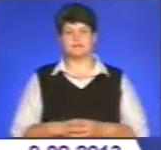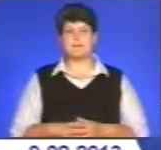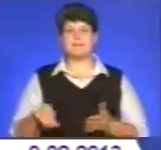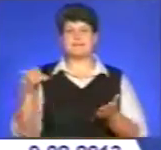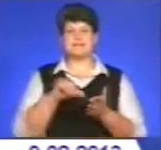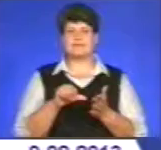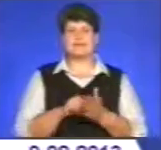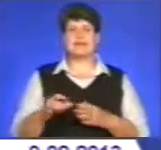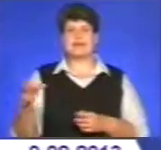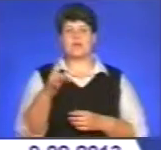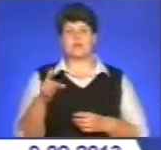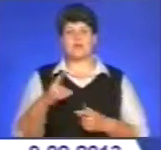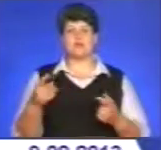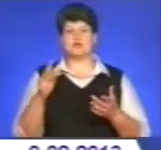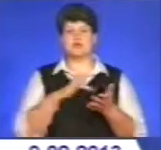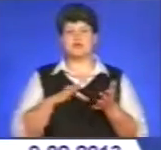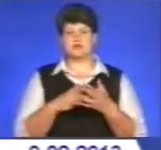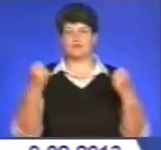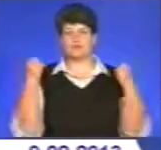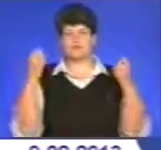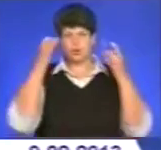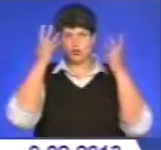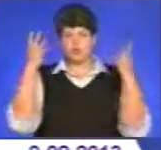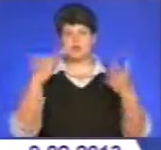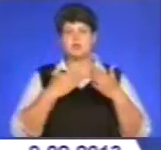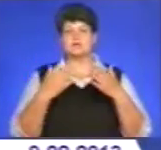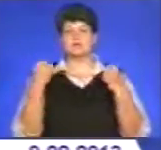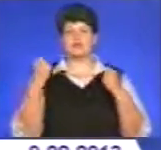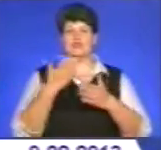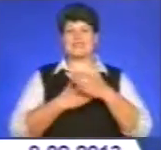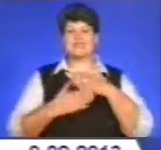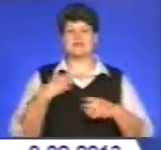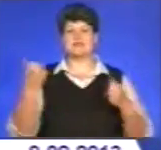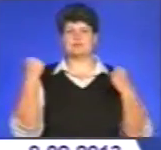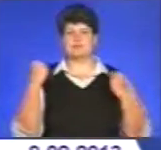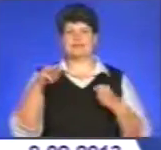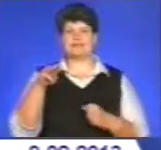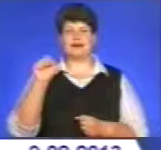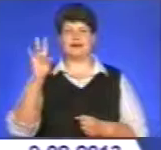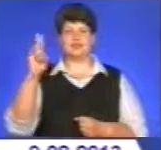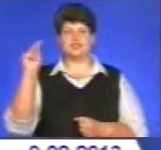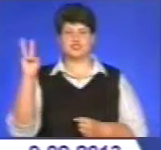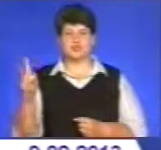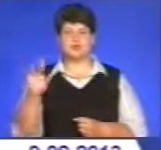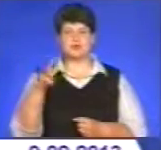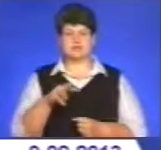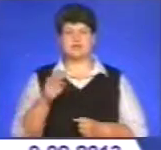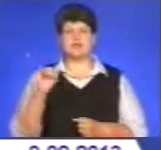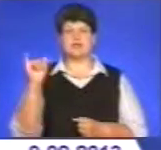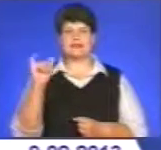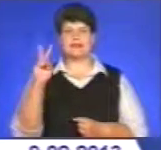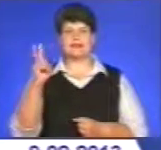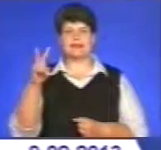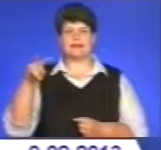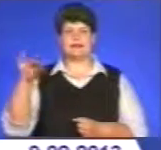Представники регіонального центру фізичної культури та спорту «Інваспорт» Мирослав Танчик та Іван Кілик у складі збірної